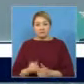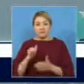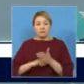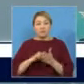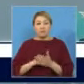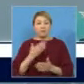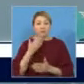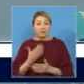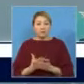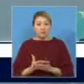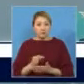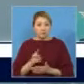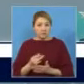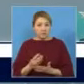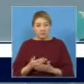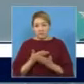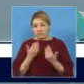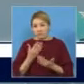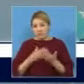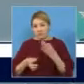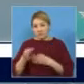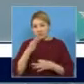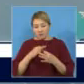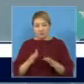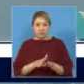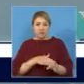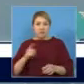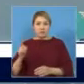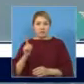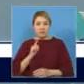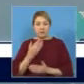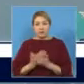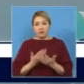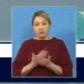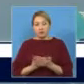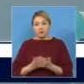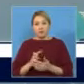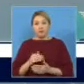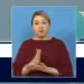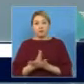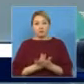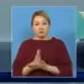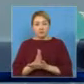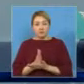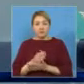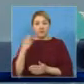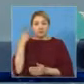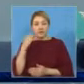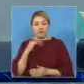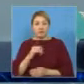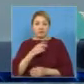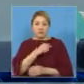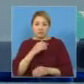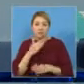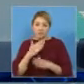это получение статуса, отсутствие лекарственных средств, длительное ожидание консультативно-диагностических услуг, качество оказания